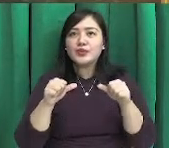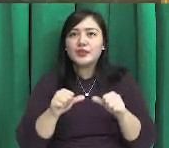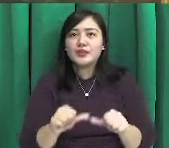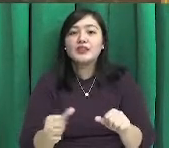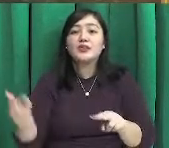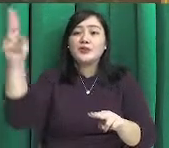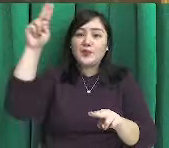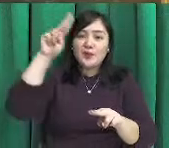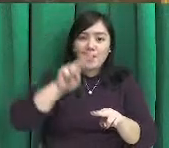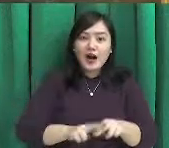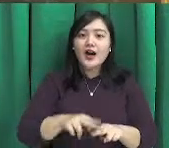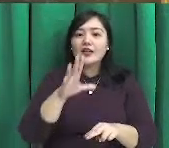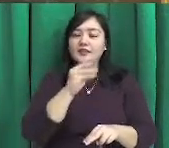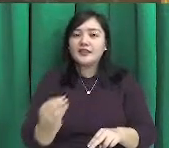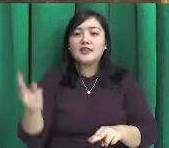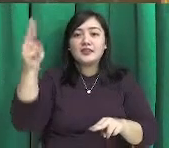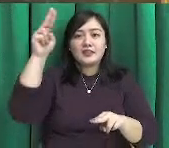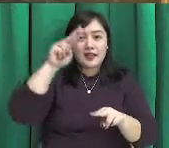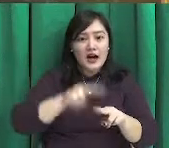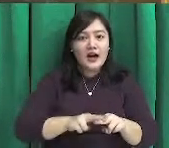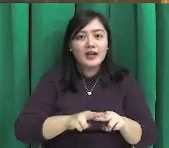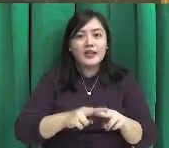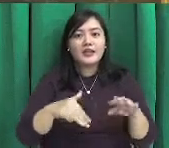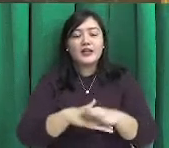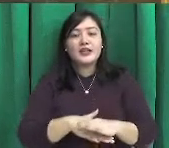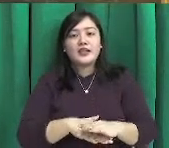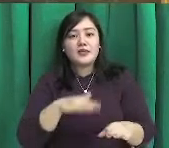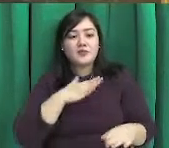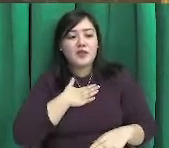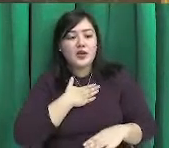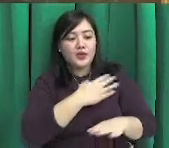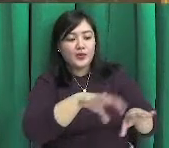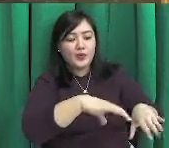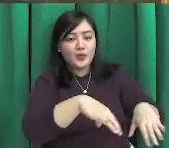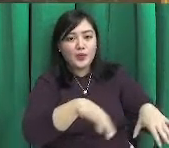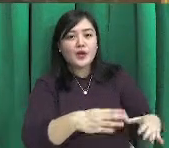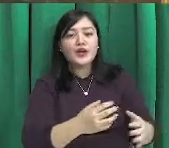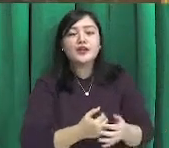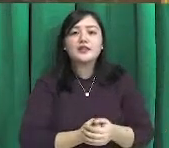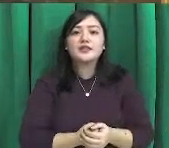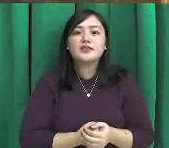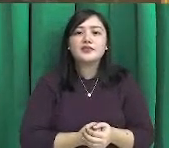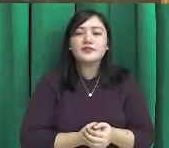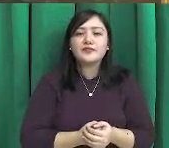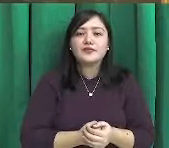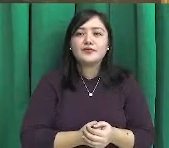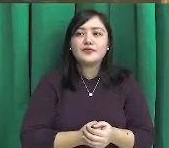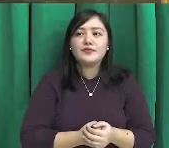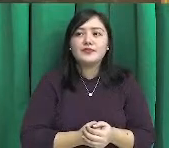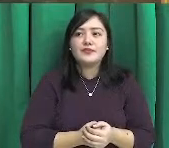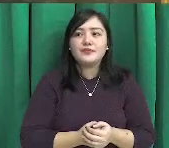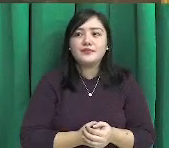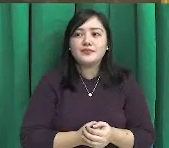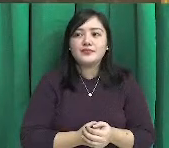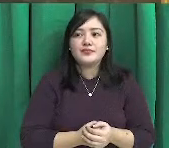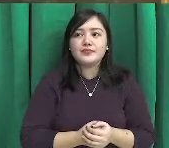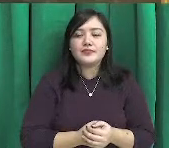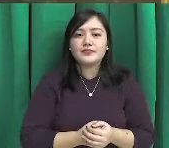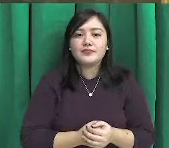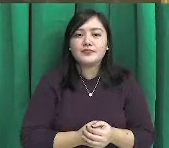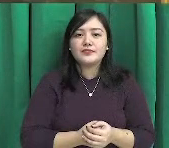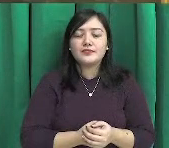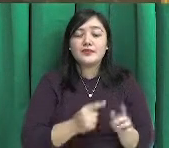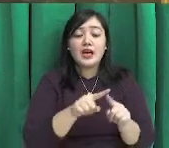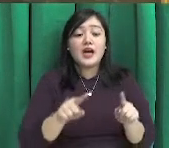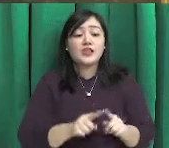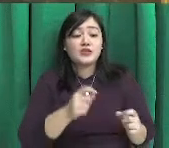may 50% na additional aside from my basic pay for being assigned to an